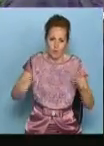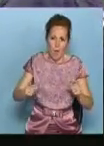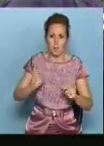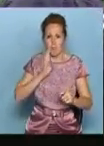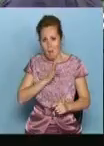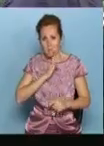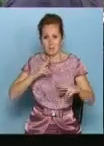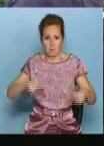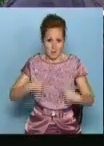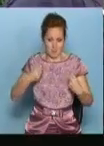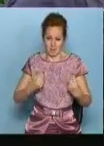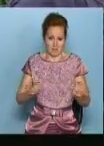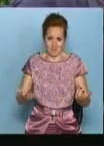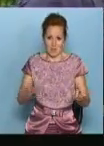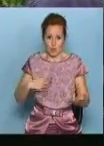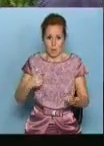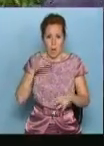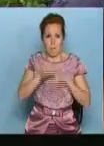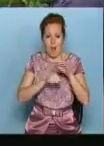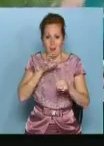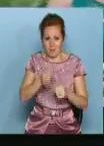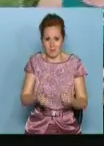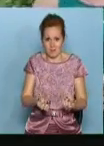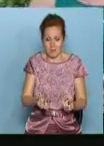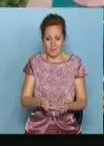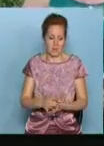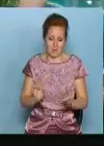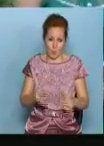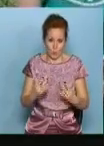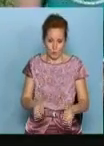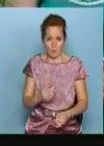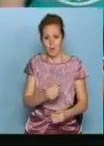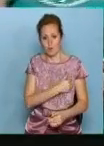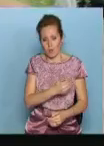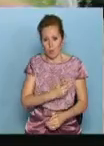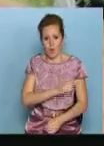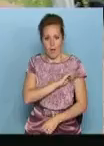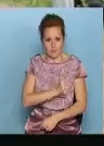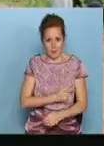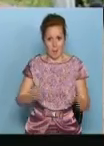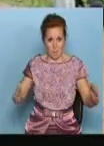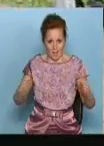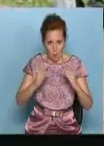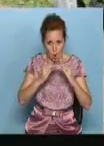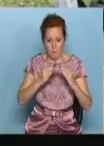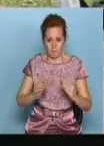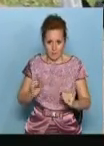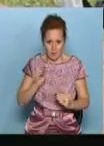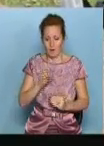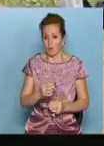спаси! Зачем я сюда полез?» Или полезла. Желающих осилить подъем и загадать желание не так уж и много.